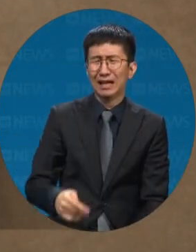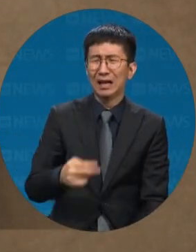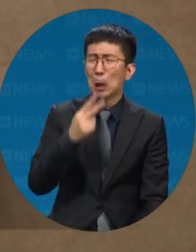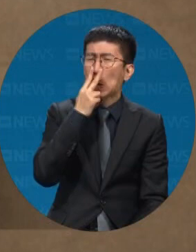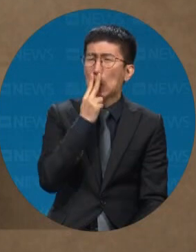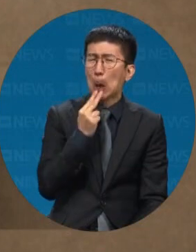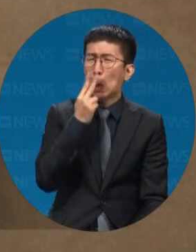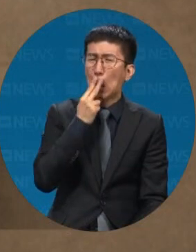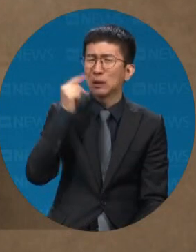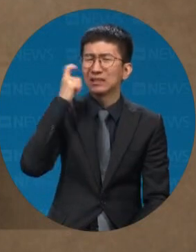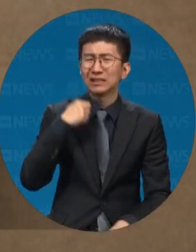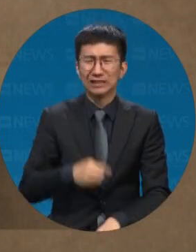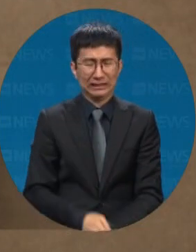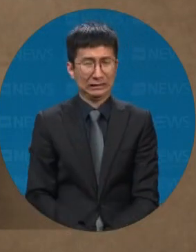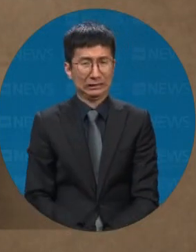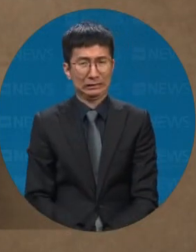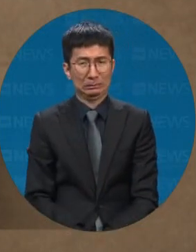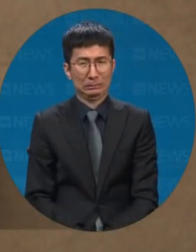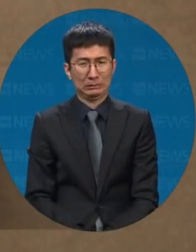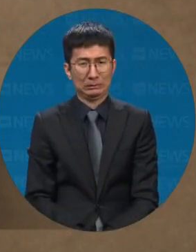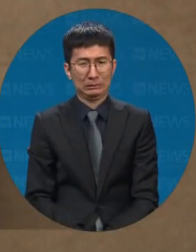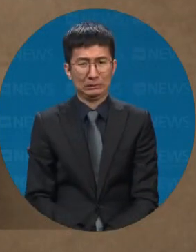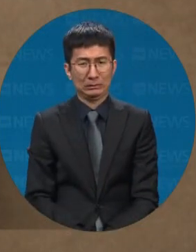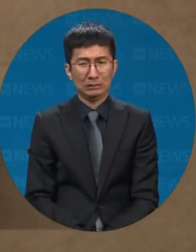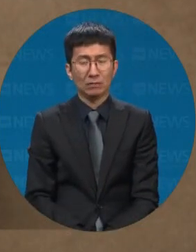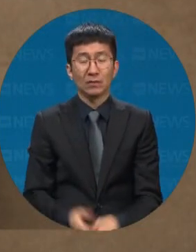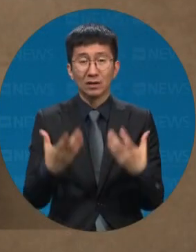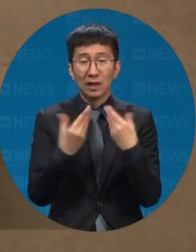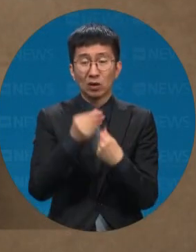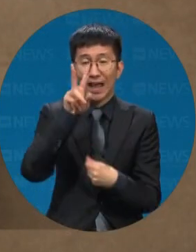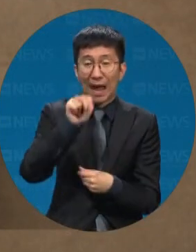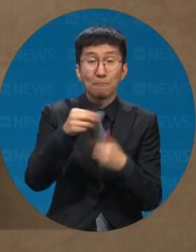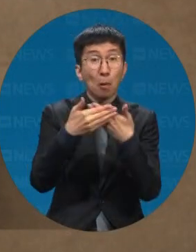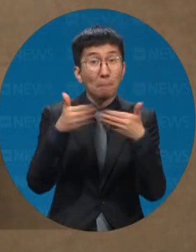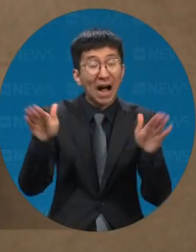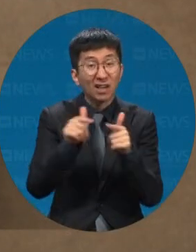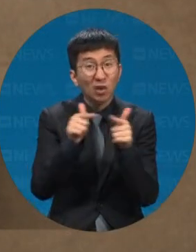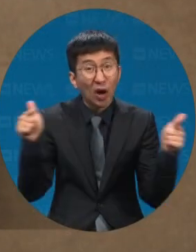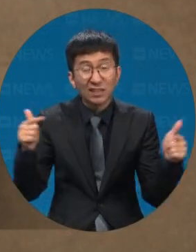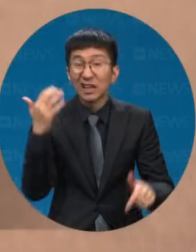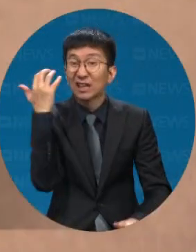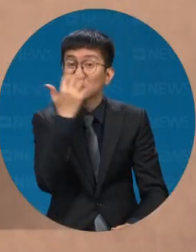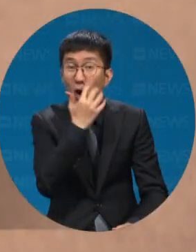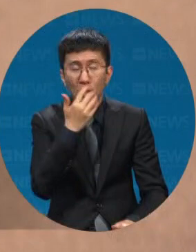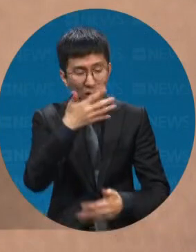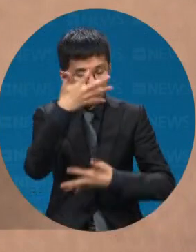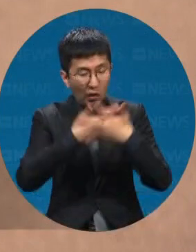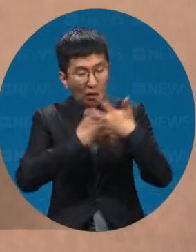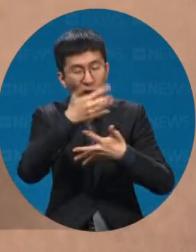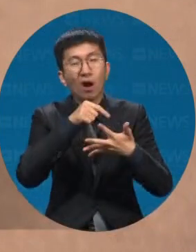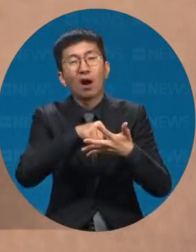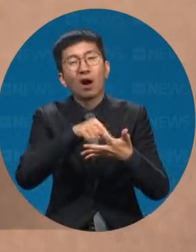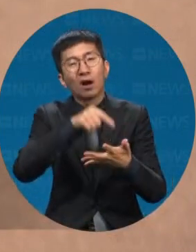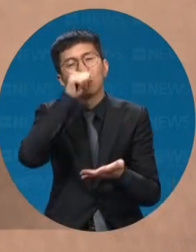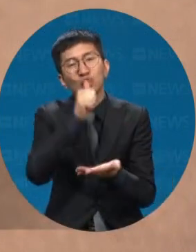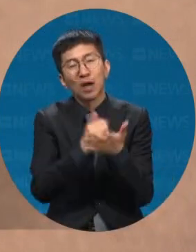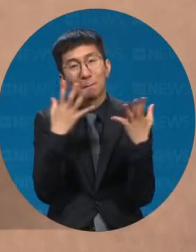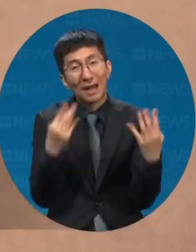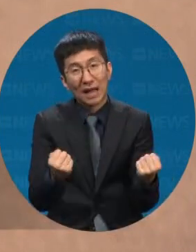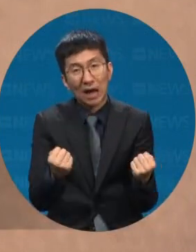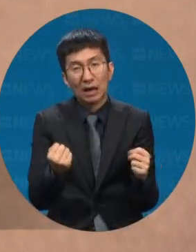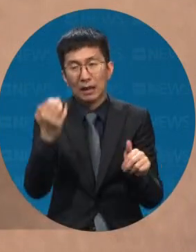사실 많습니다 특히 이제 m 범 방 같은 것은 디지털 송 문제가 많이 있고 또 이제 서로 성차별